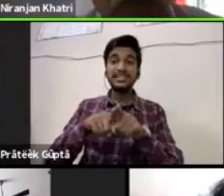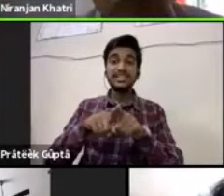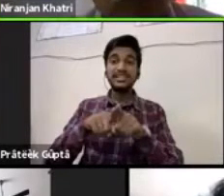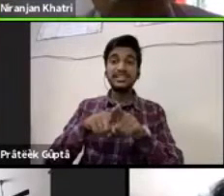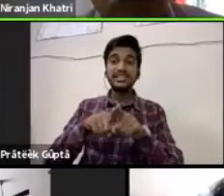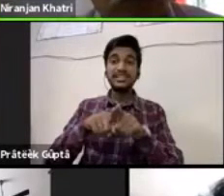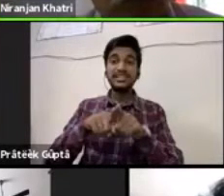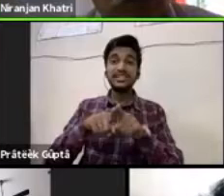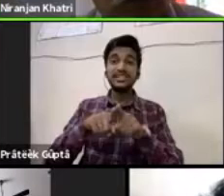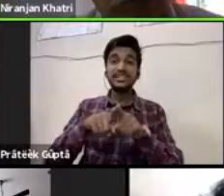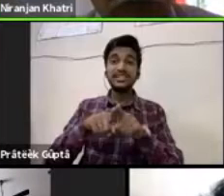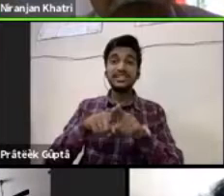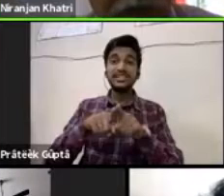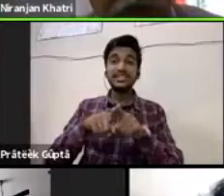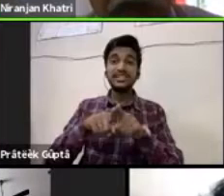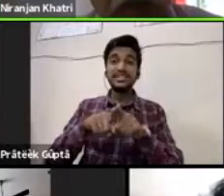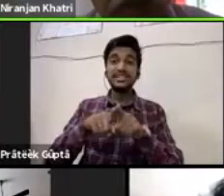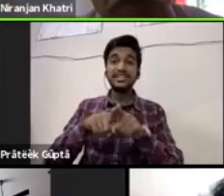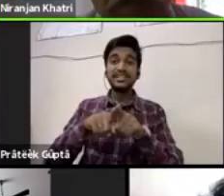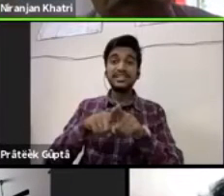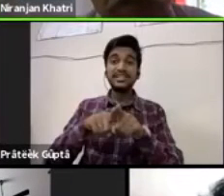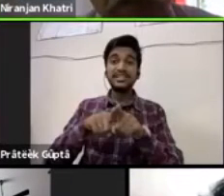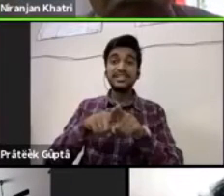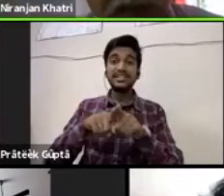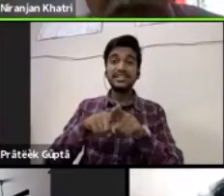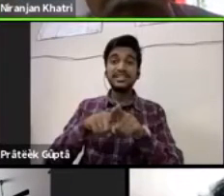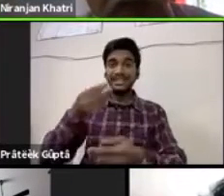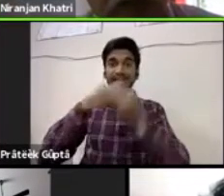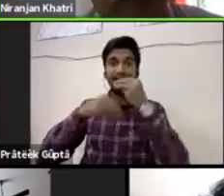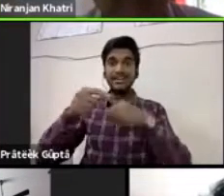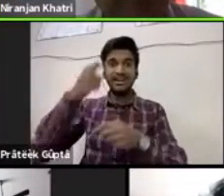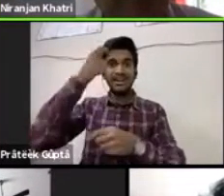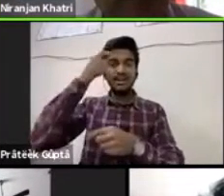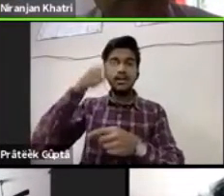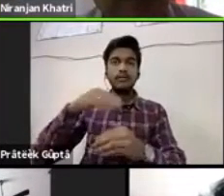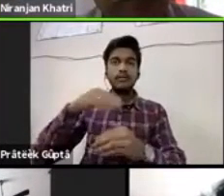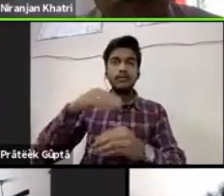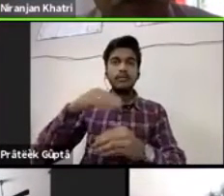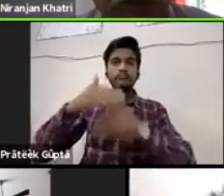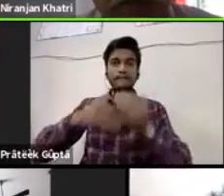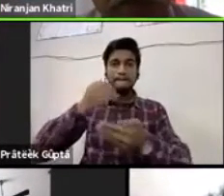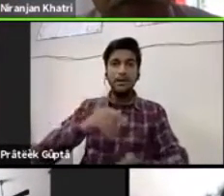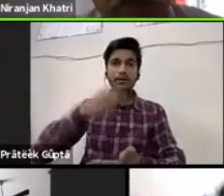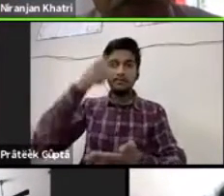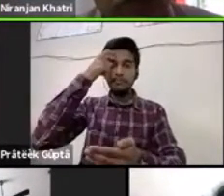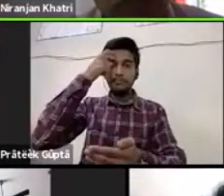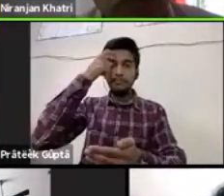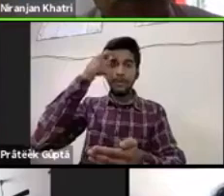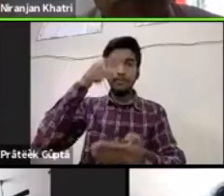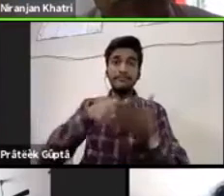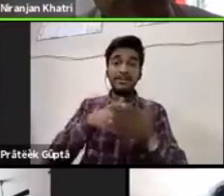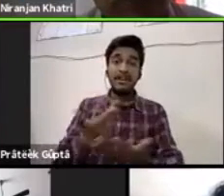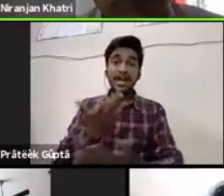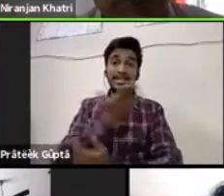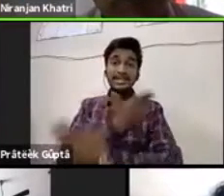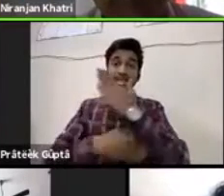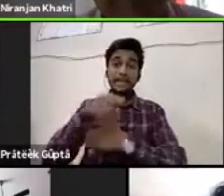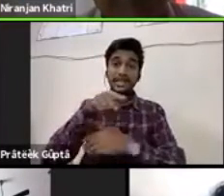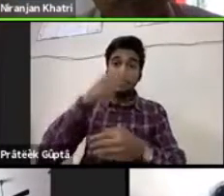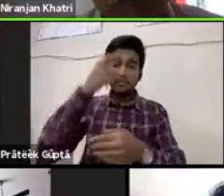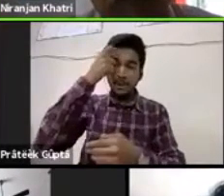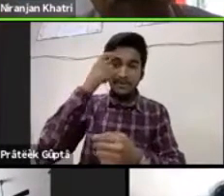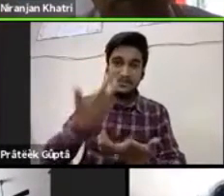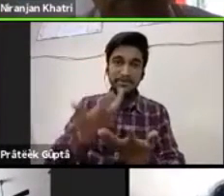हैं उनको मेंटल डेफिशिएंसी होती है, यहाँ फिजिकल डिसेबिलिटी होती है। तो अगर हम